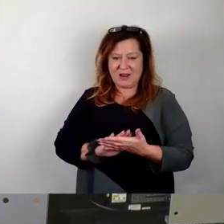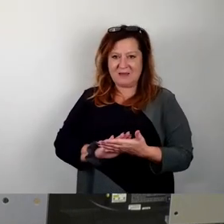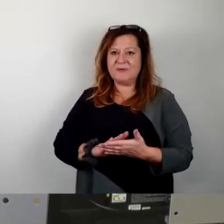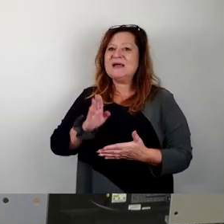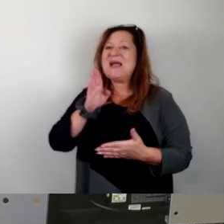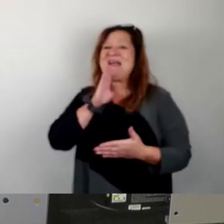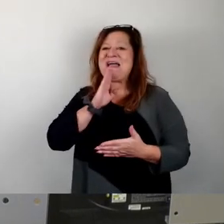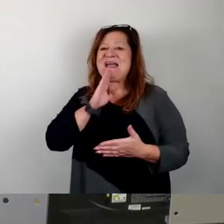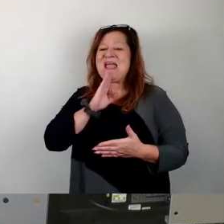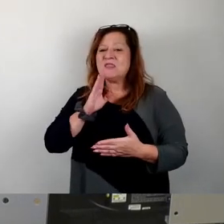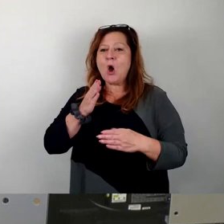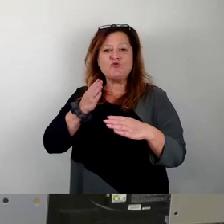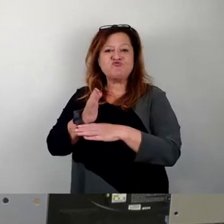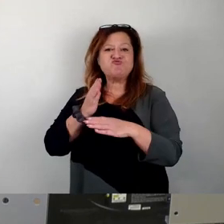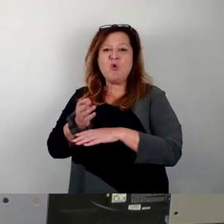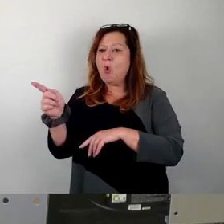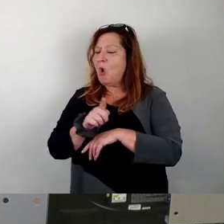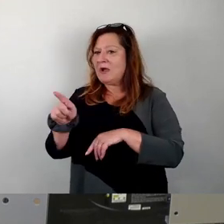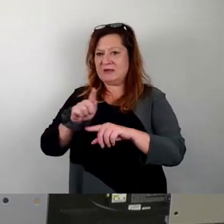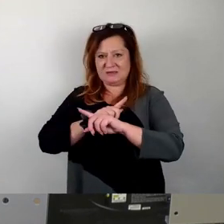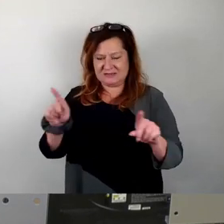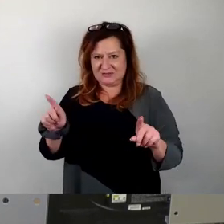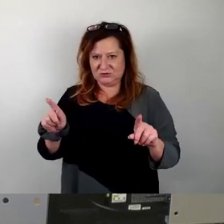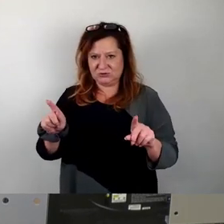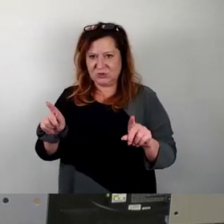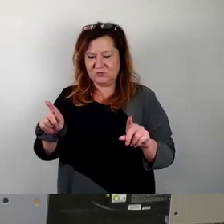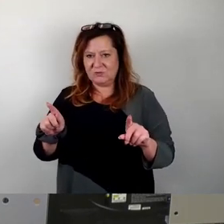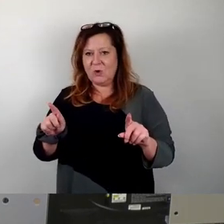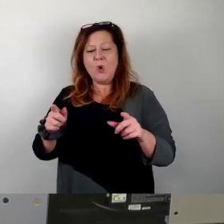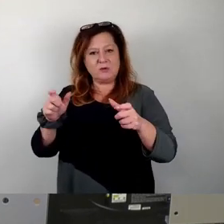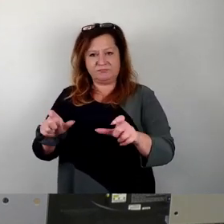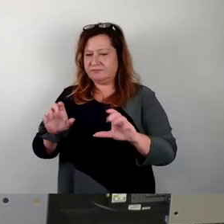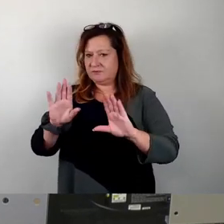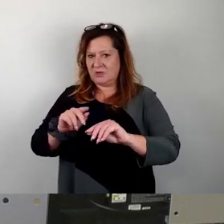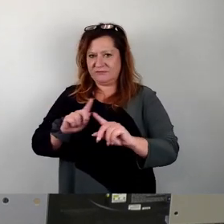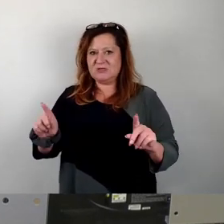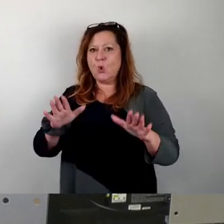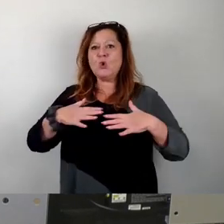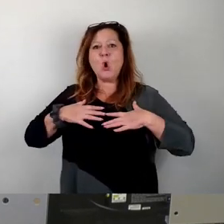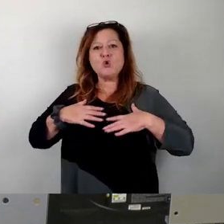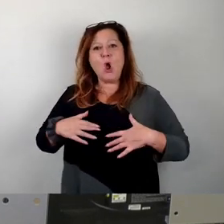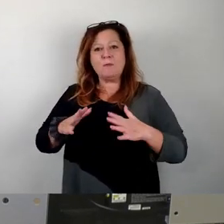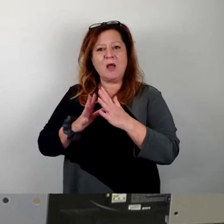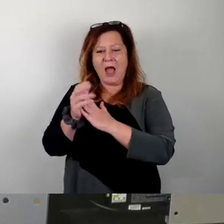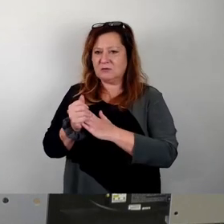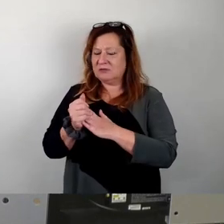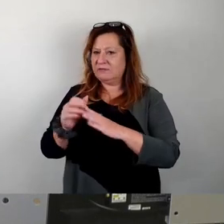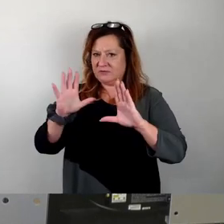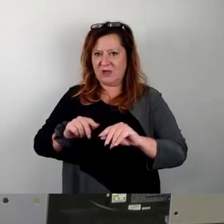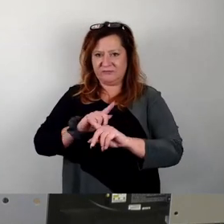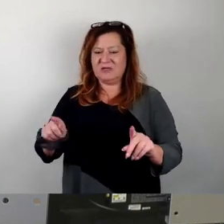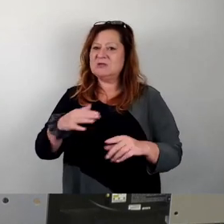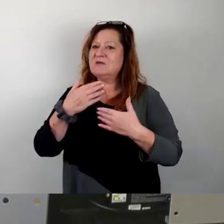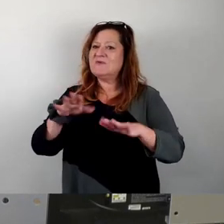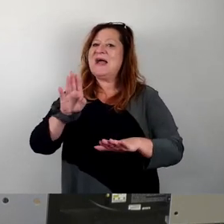gegenseitig stören oder beeinflussen und jegliche Versuche unterbleiben, sie durch verbale oder körperliche Attacken an der freien Rede und im Zwiegespräch